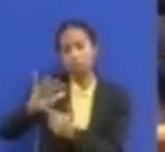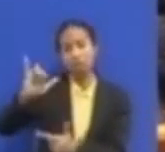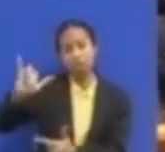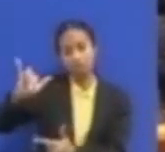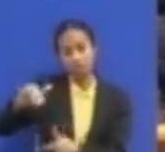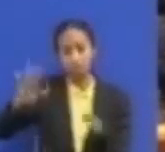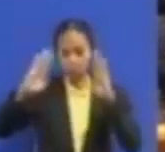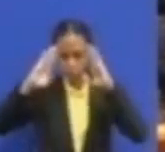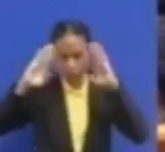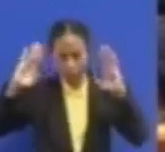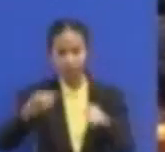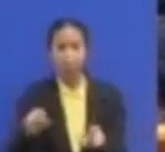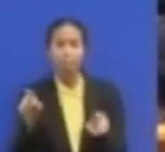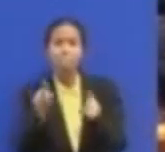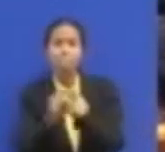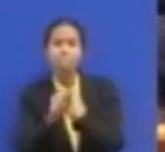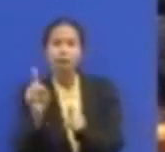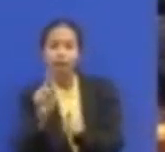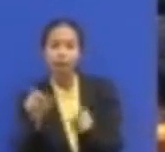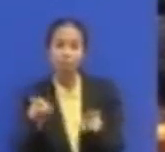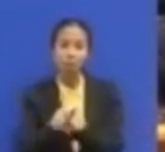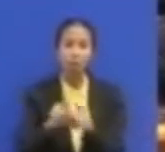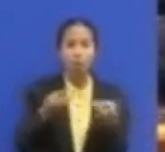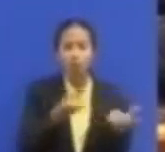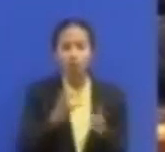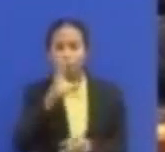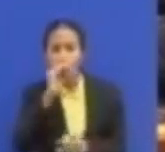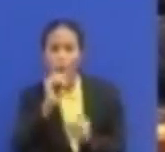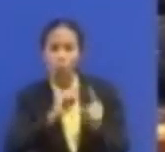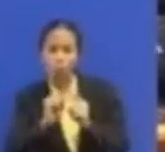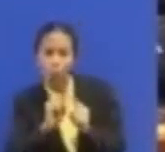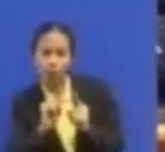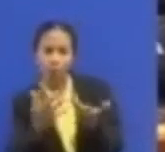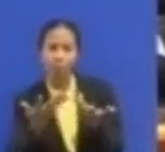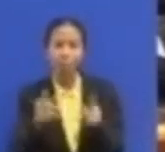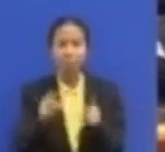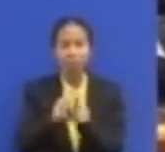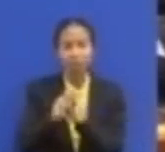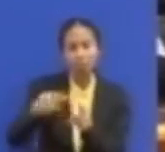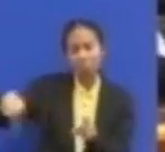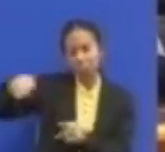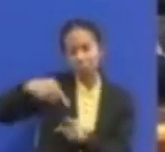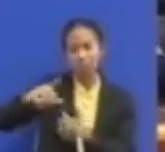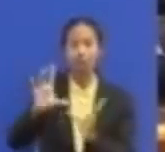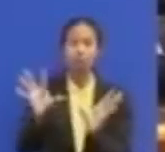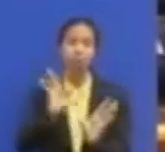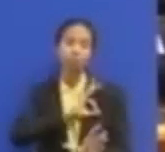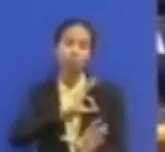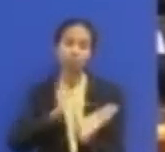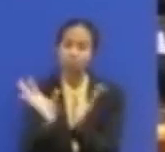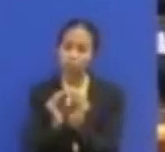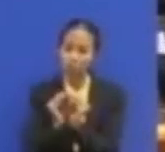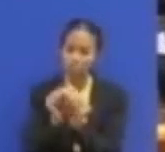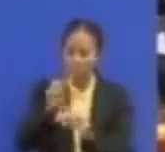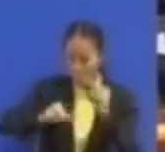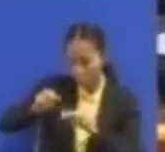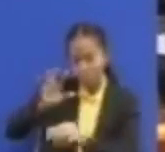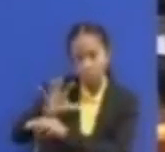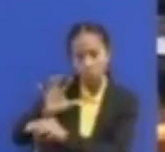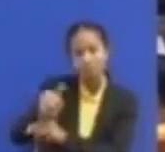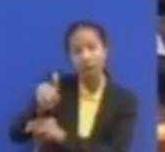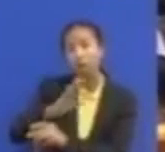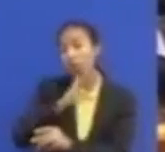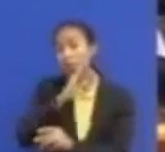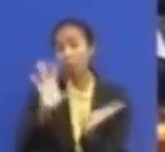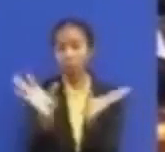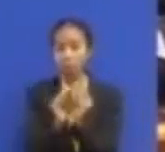เป็นลูกทุ่งมีความเป็นลูกล่อลูกชนสามารถควบคุมสมาชิกได้บรรยากาศการประชุมที่ค่อนข้างตึงเครียดสามารถท